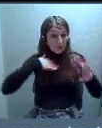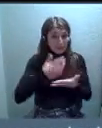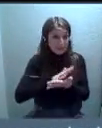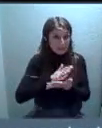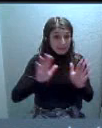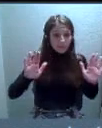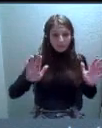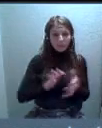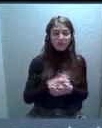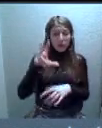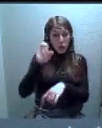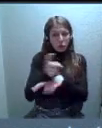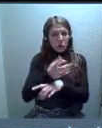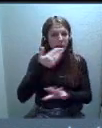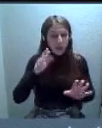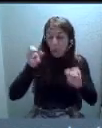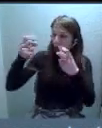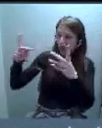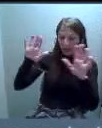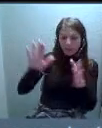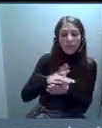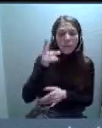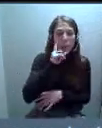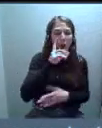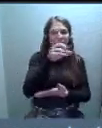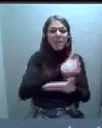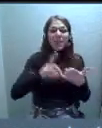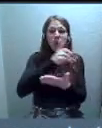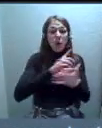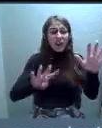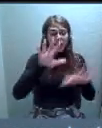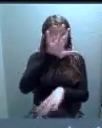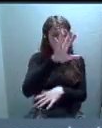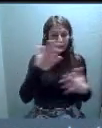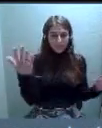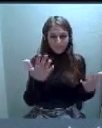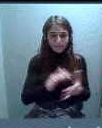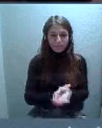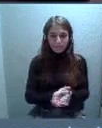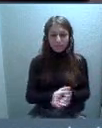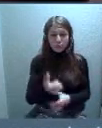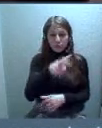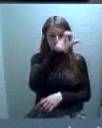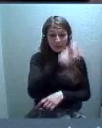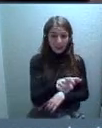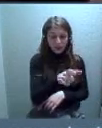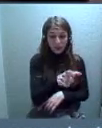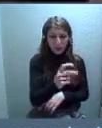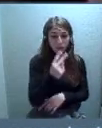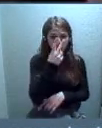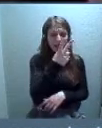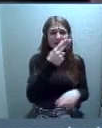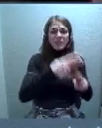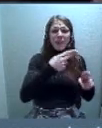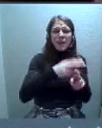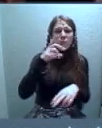30 secondes, ça serait mieux. Voilà. 30 secondes, parce que dans le Val d'Oise, on a aussi un artiste de grand talent qui s'appelle Joël Chalude, qui